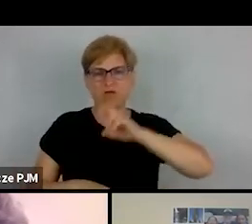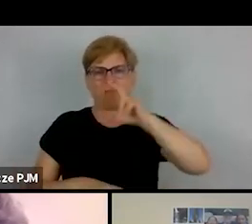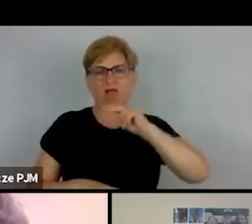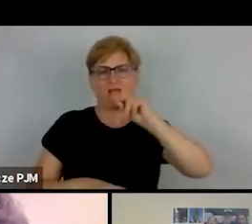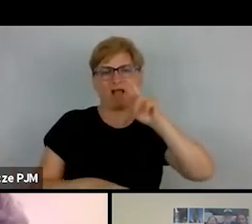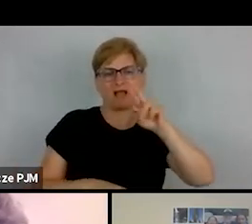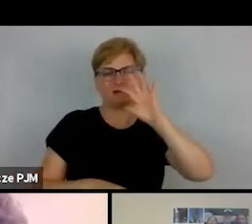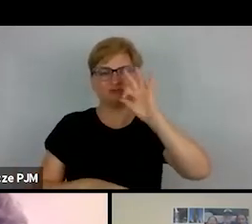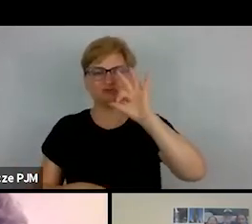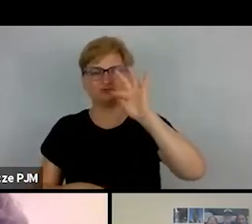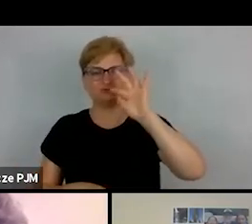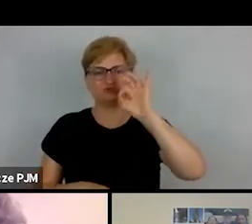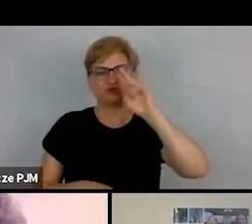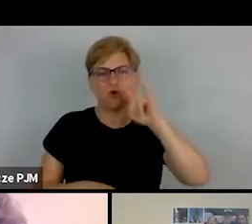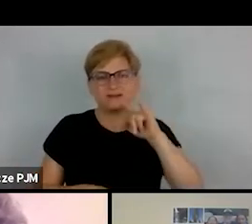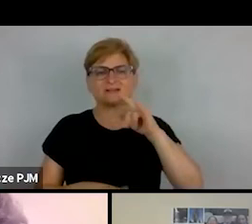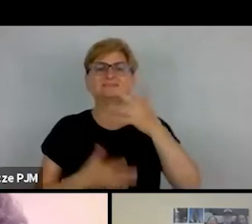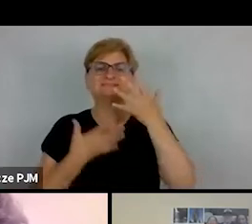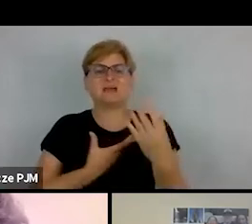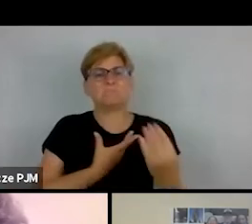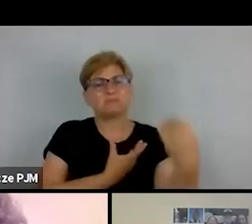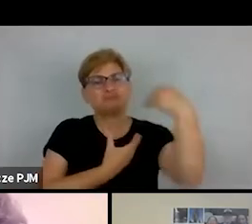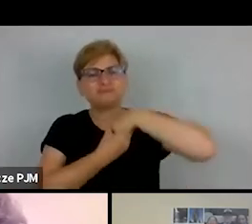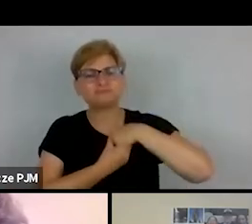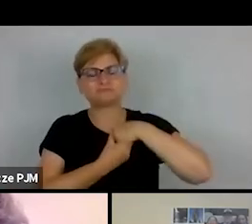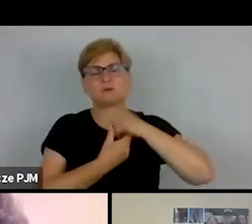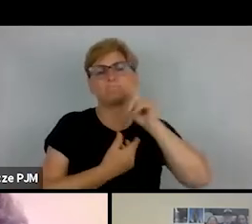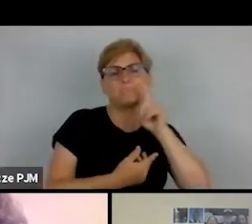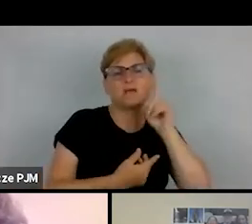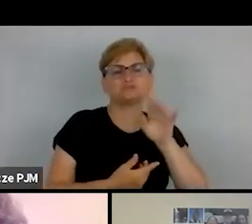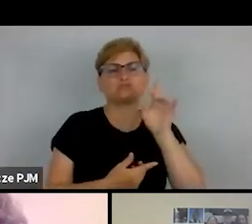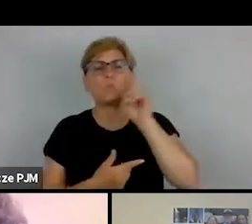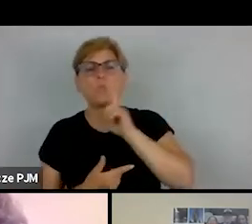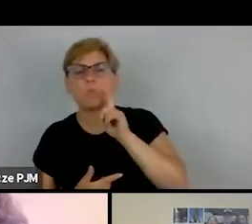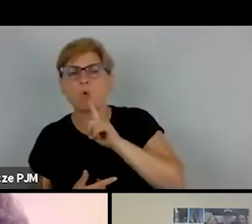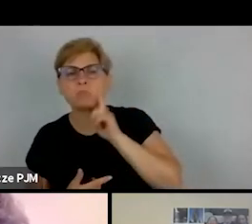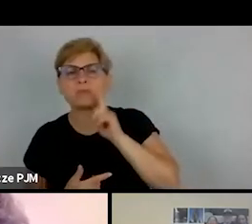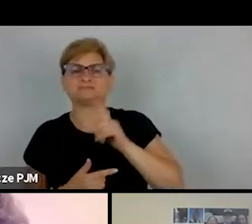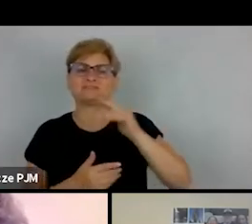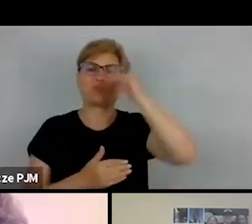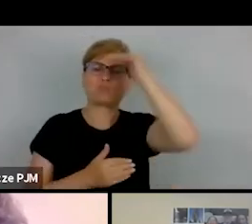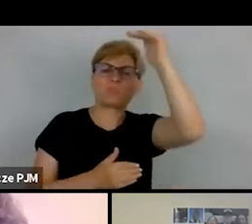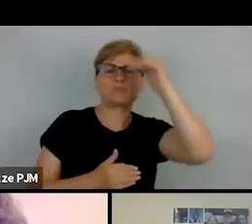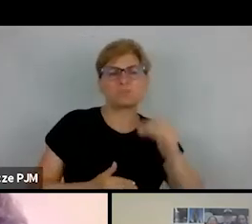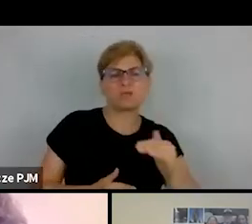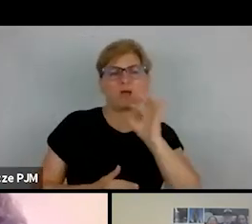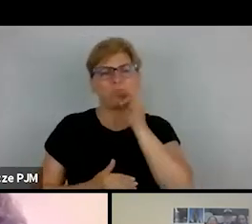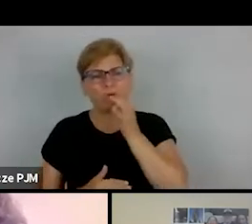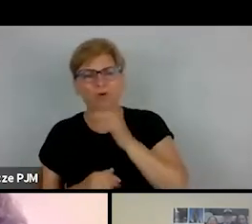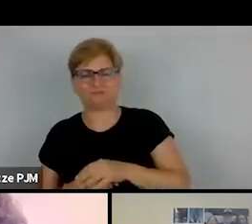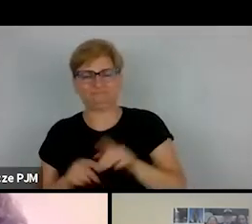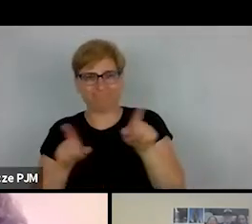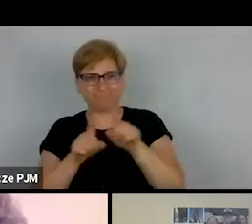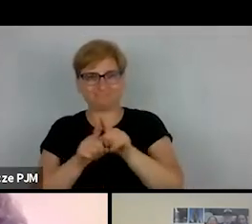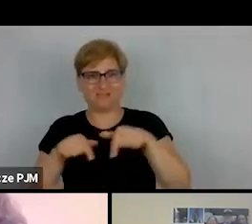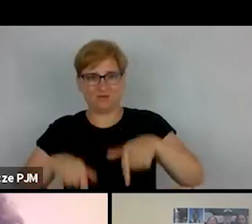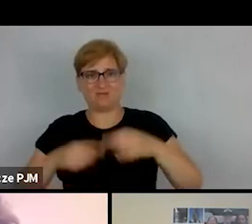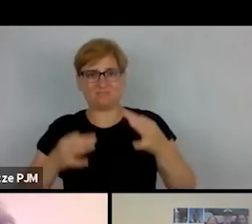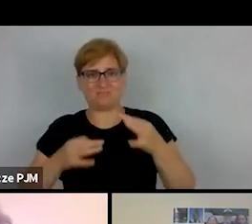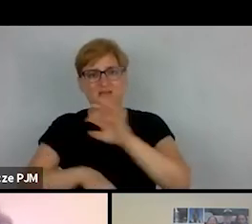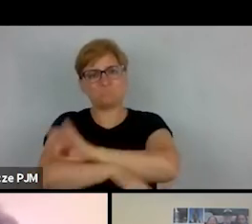stawiamy na włączanie mężczyzn i chłopców do tych działań równościowych. Właśnie projekt, który realizujemy, czyli